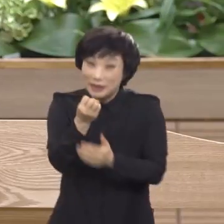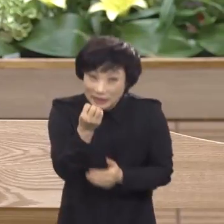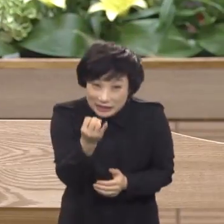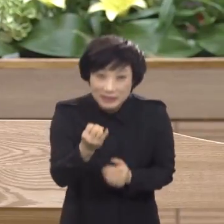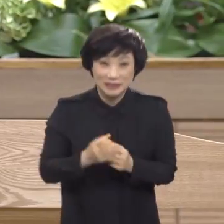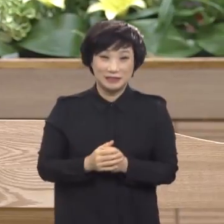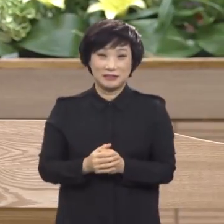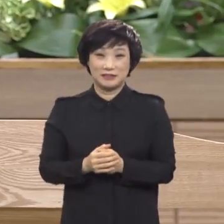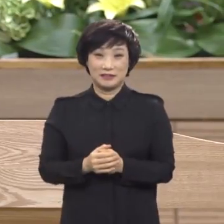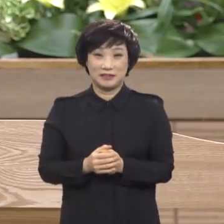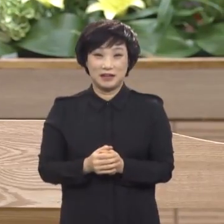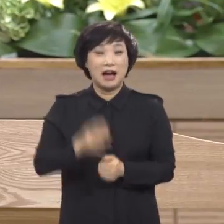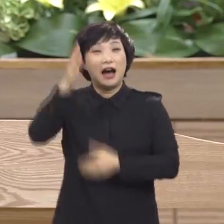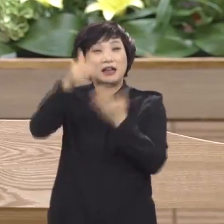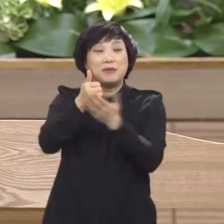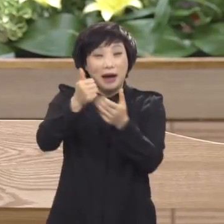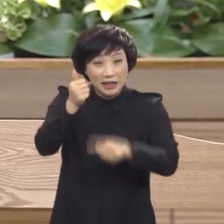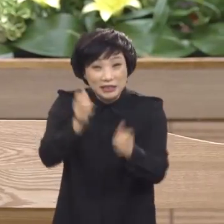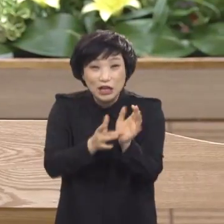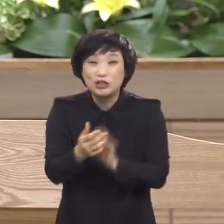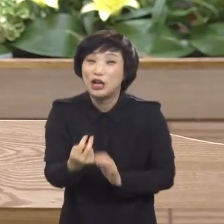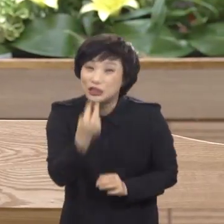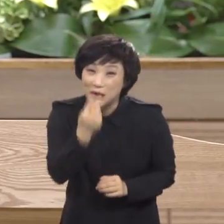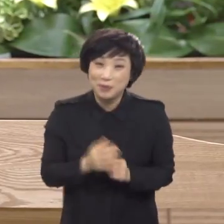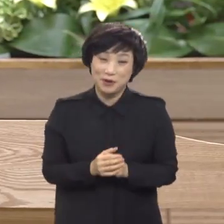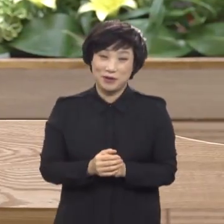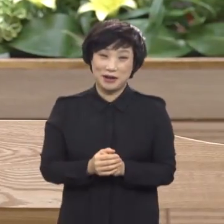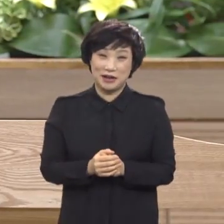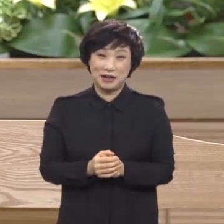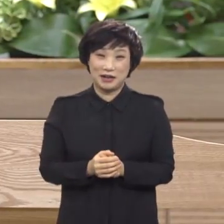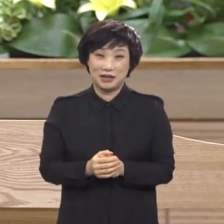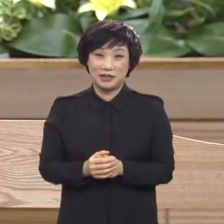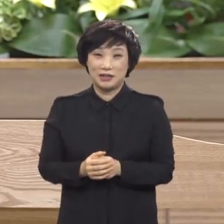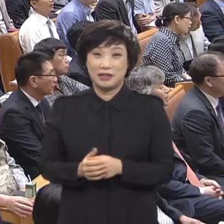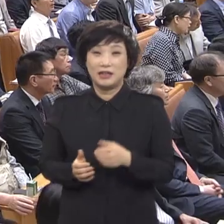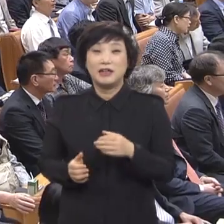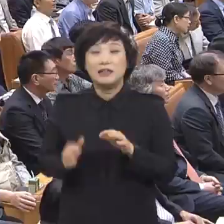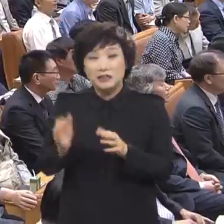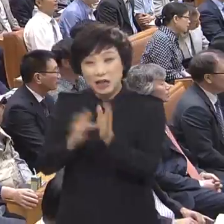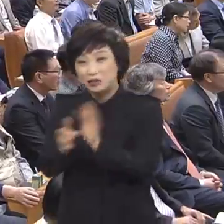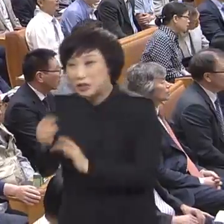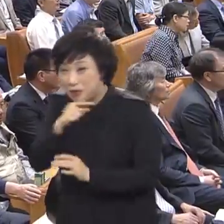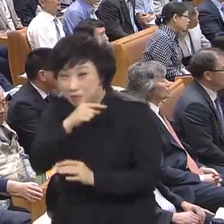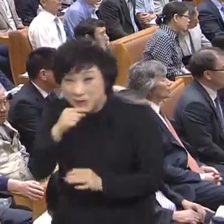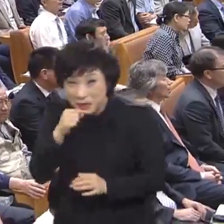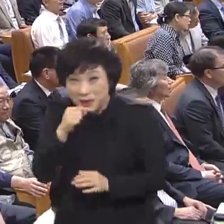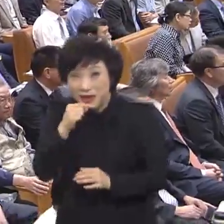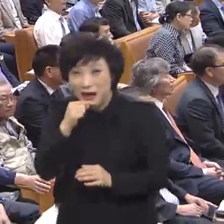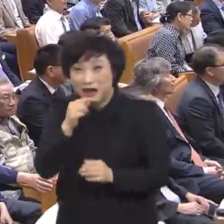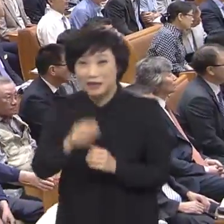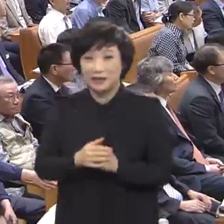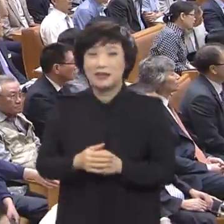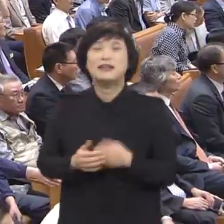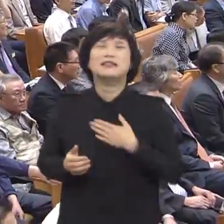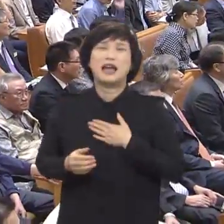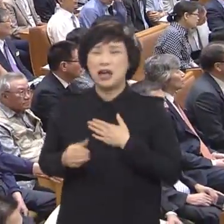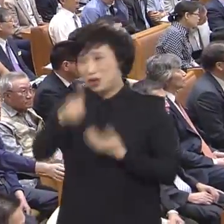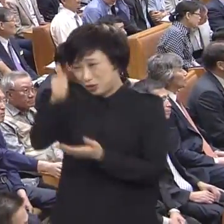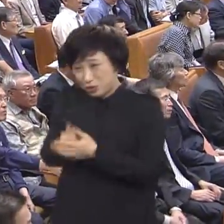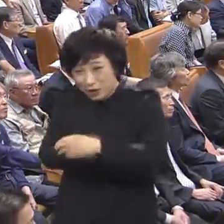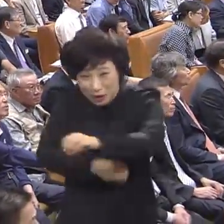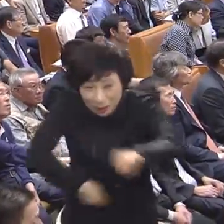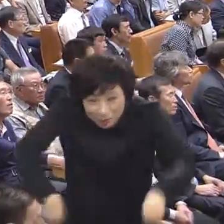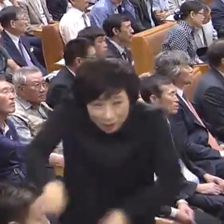씨, 하나님의 아들의 생명과 그의 피와 바꾼